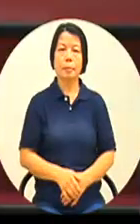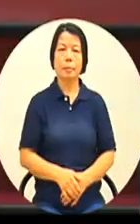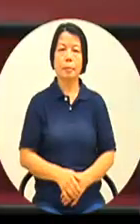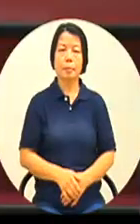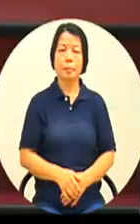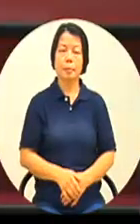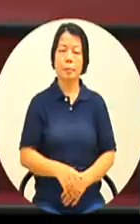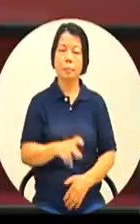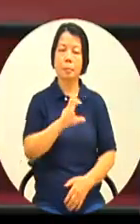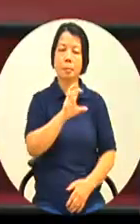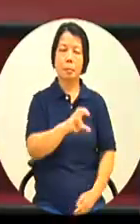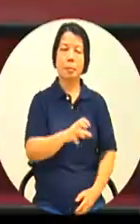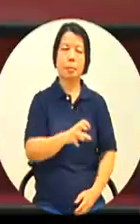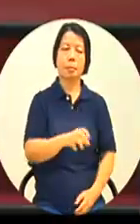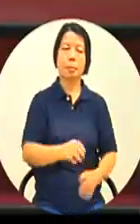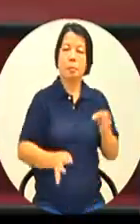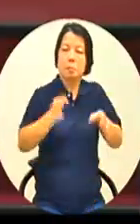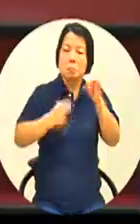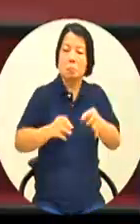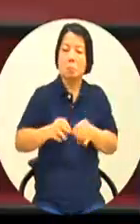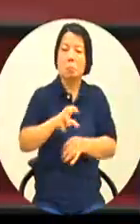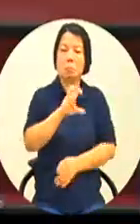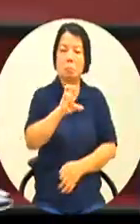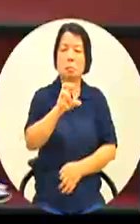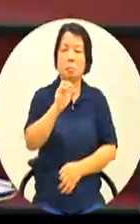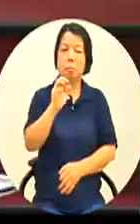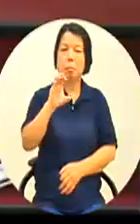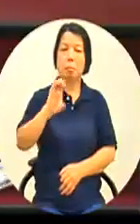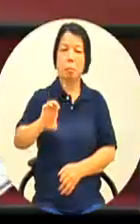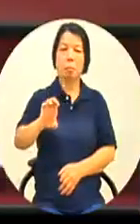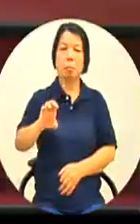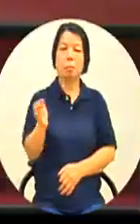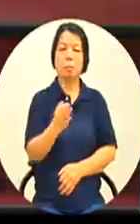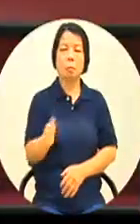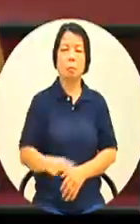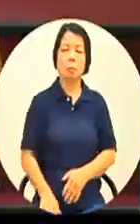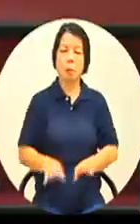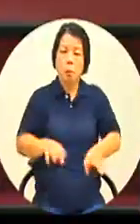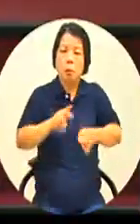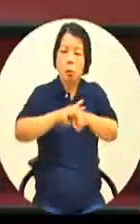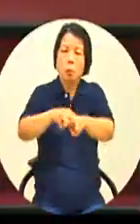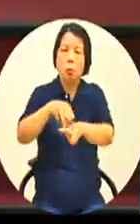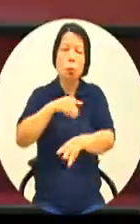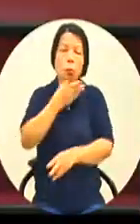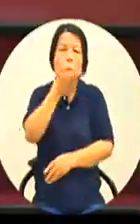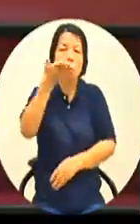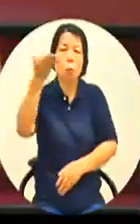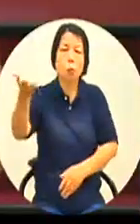十。所以即嘛，若讲要去出门旅游啦，还是讲要。